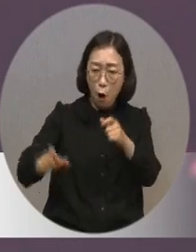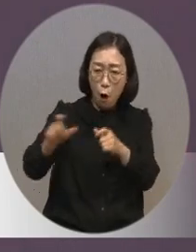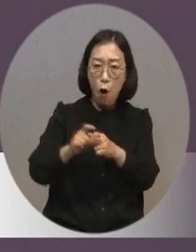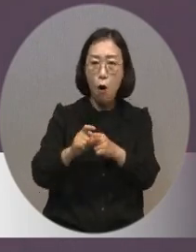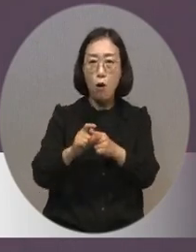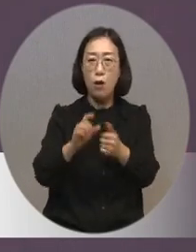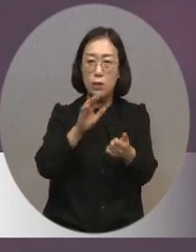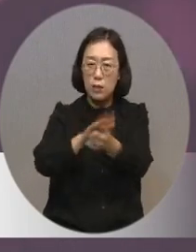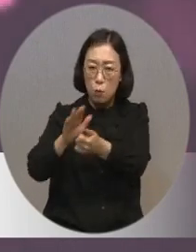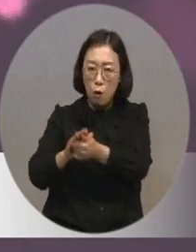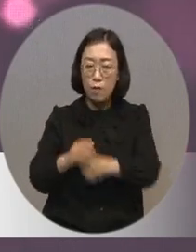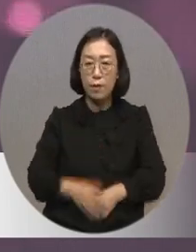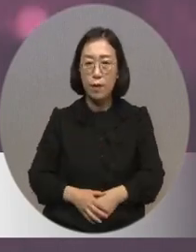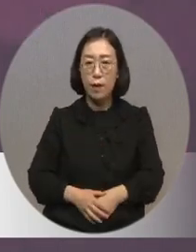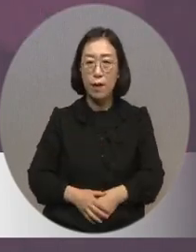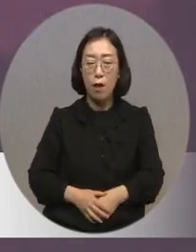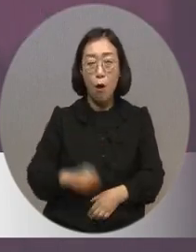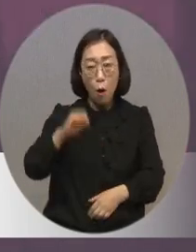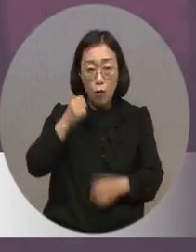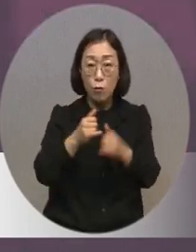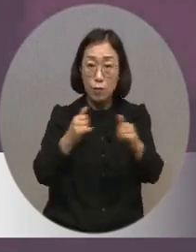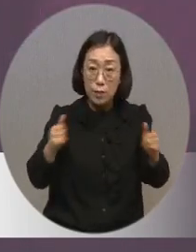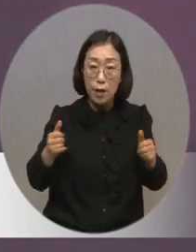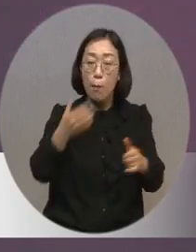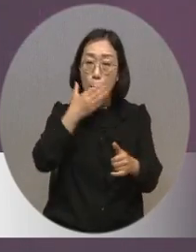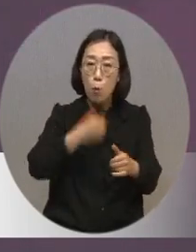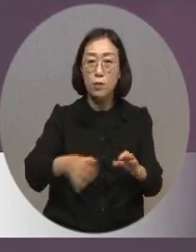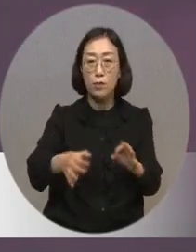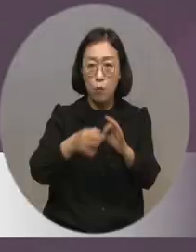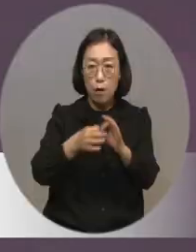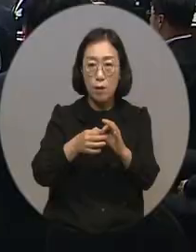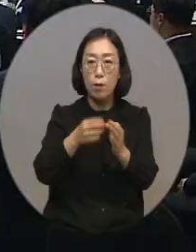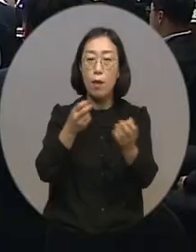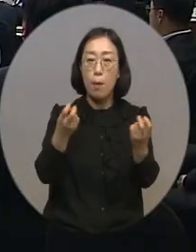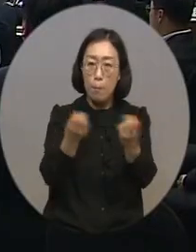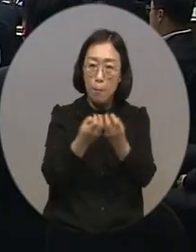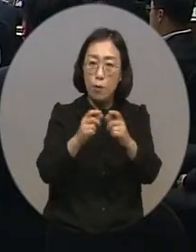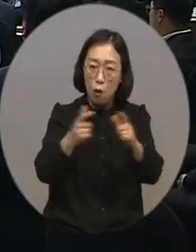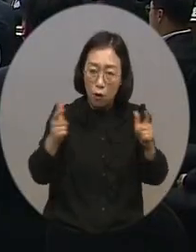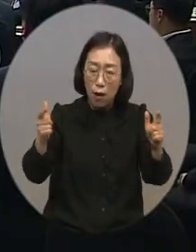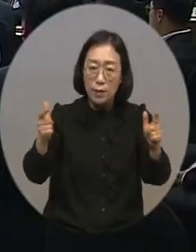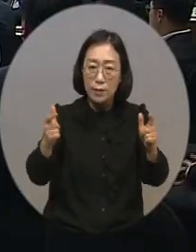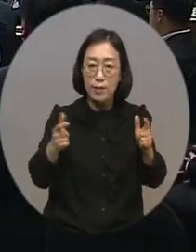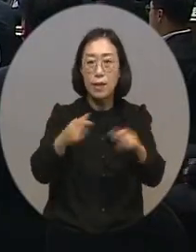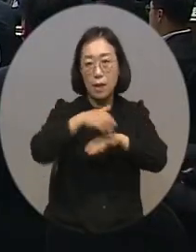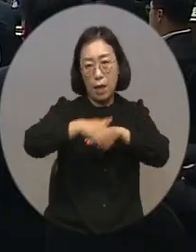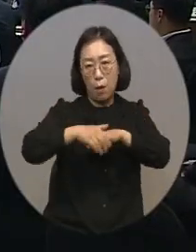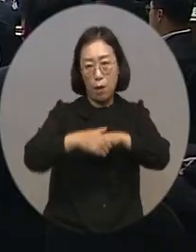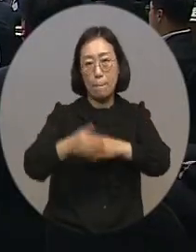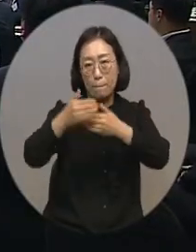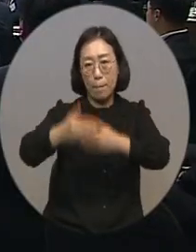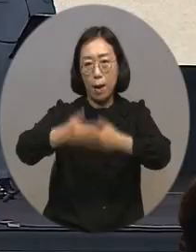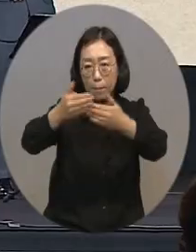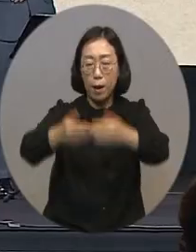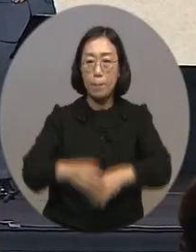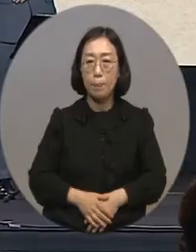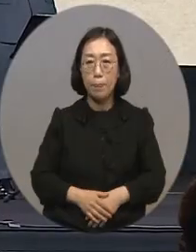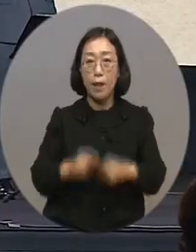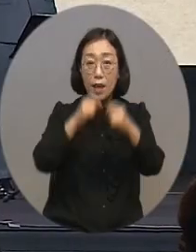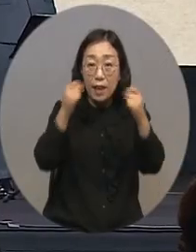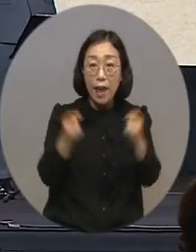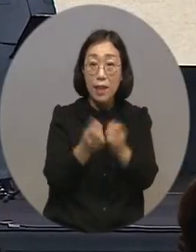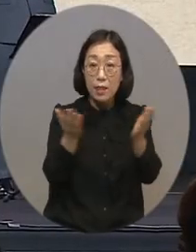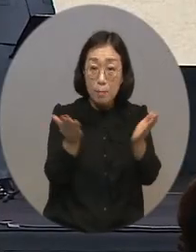지원하는 약자 복지 강화 방안을 마련하였습니다. 정부에 따르면 장애인 개인 예산제가